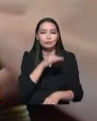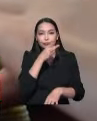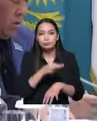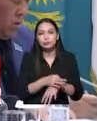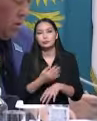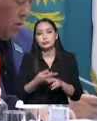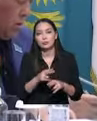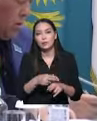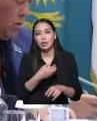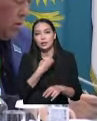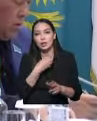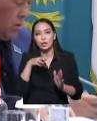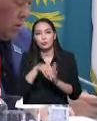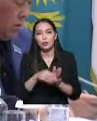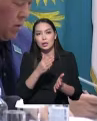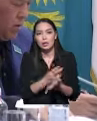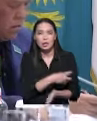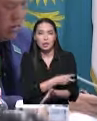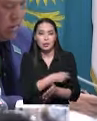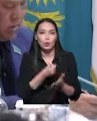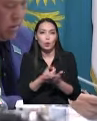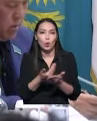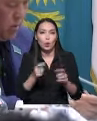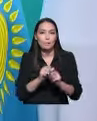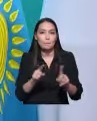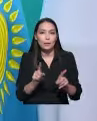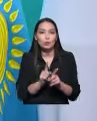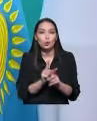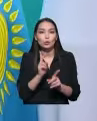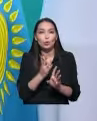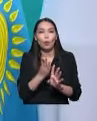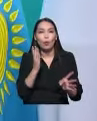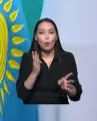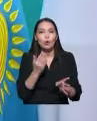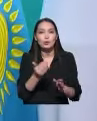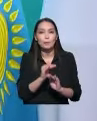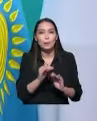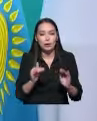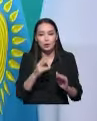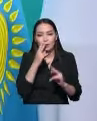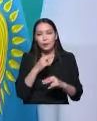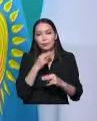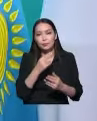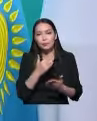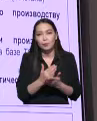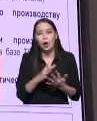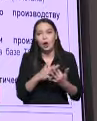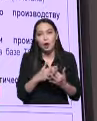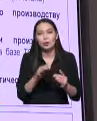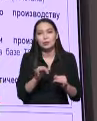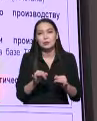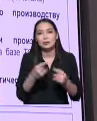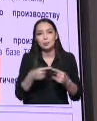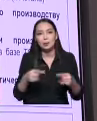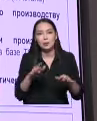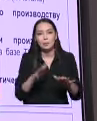енгізілді. Сондай-ақ дәрігерлерге мектепке дейінгі ұйымдарда кезекте тұрған балаларына басымдық беріледі. Бұдан басқа ауылдық жерге кемінде 5